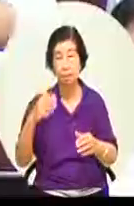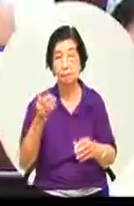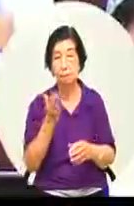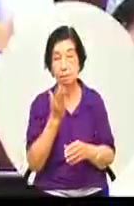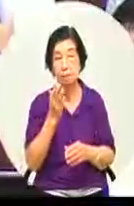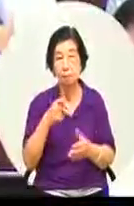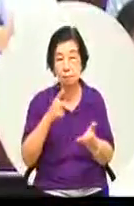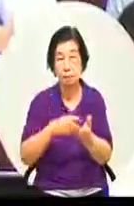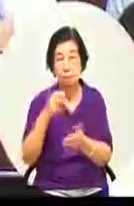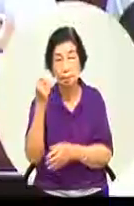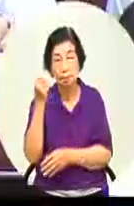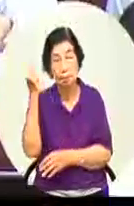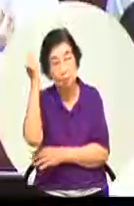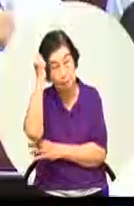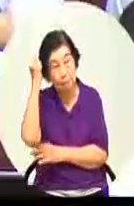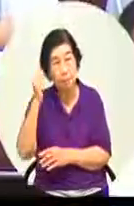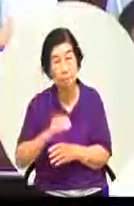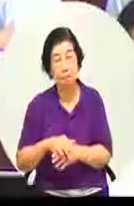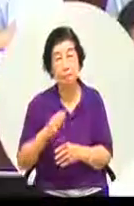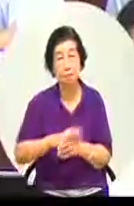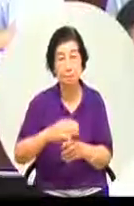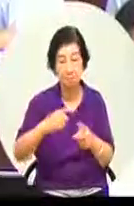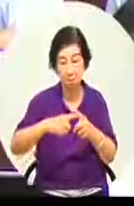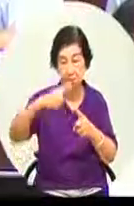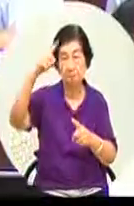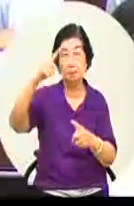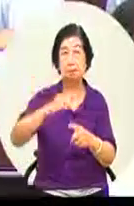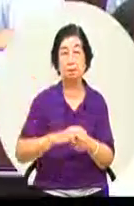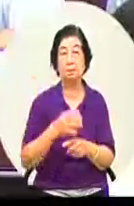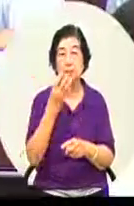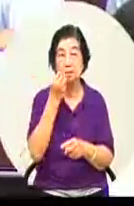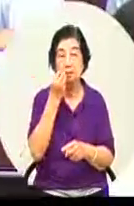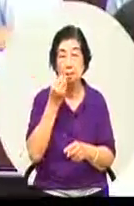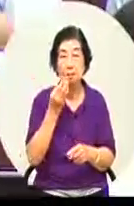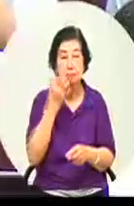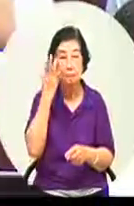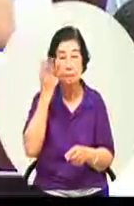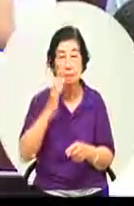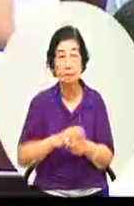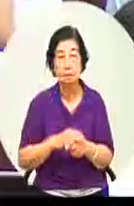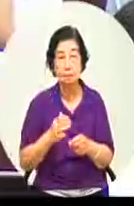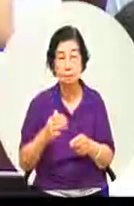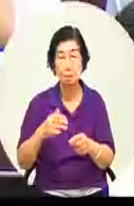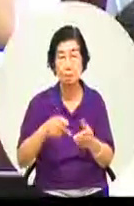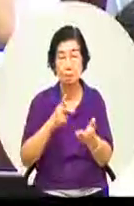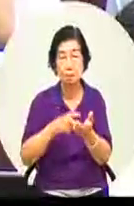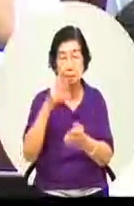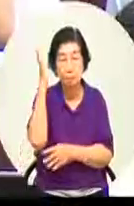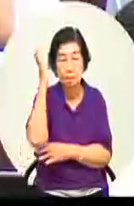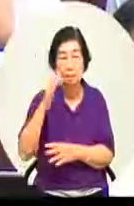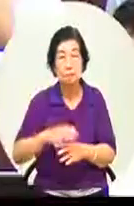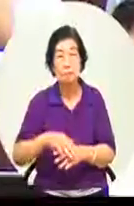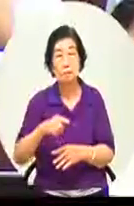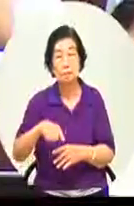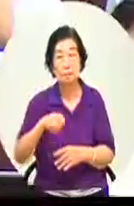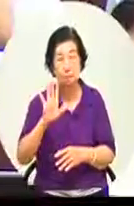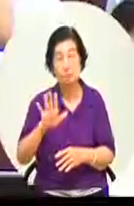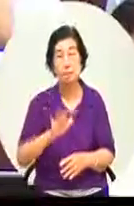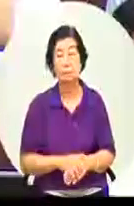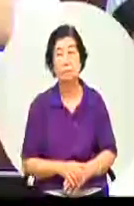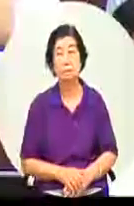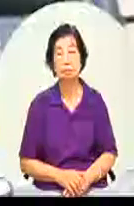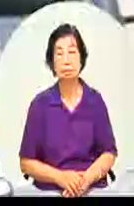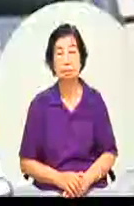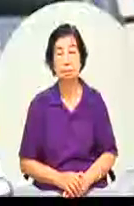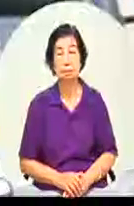至包括大型做高端团的这样的一个观光旅馆的部分，所以我想这个部分在这里跟议员做一并的报告。 好，